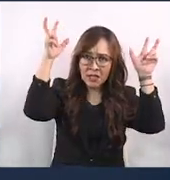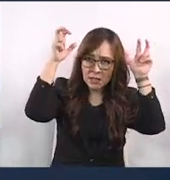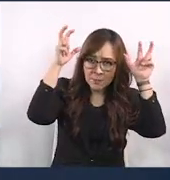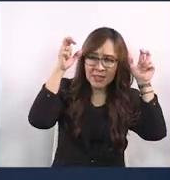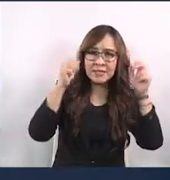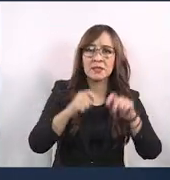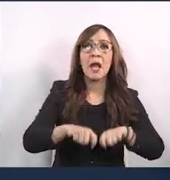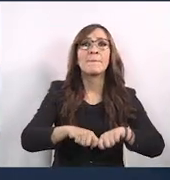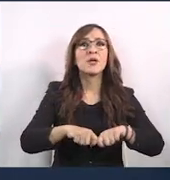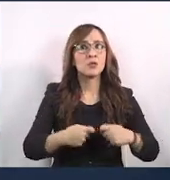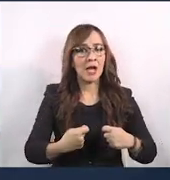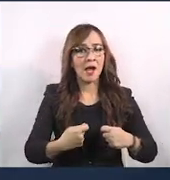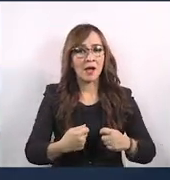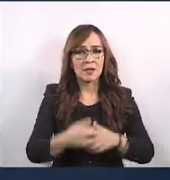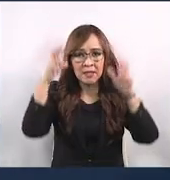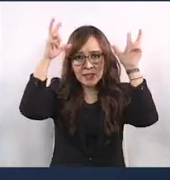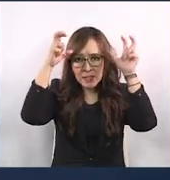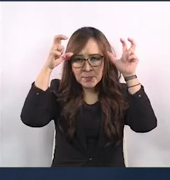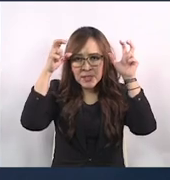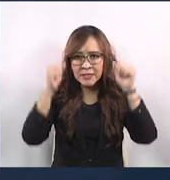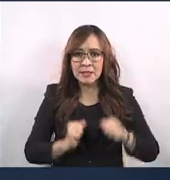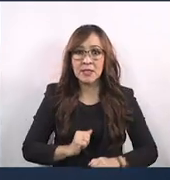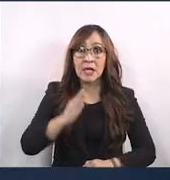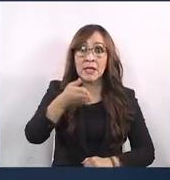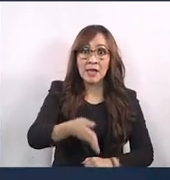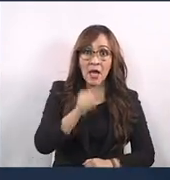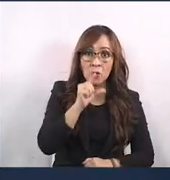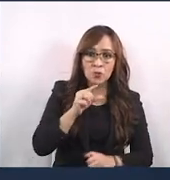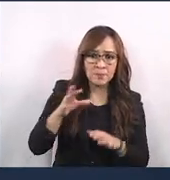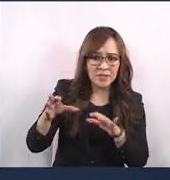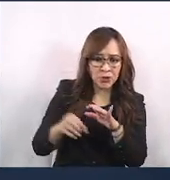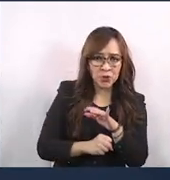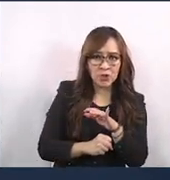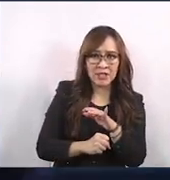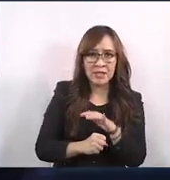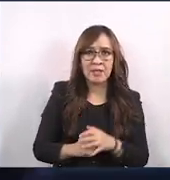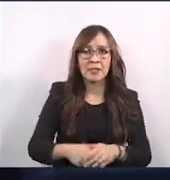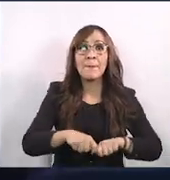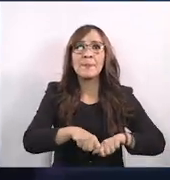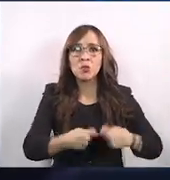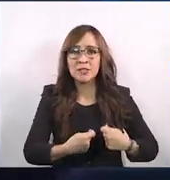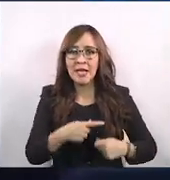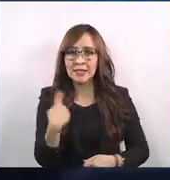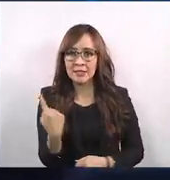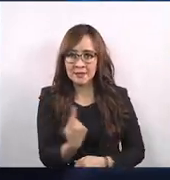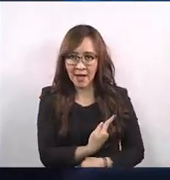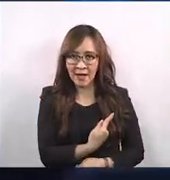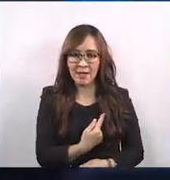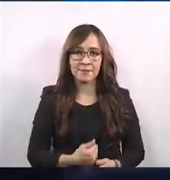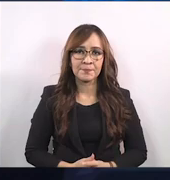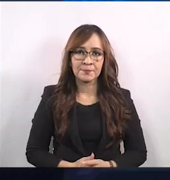membinasakan karena iblis datang untuk mencuri membunuh dan membinasakan penjagaan Allah sempurna tapi dari pihak kita